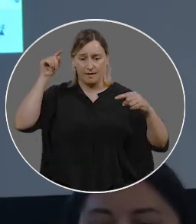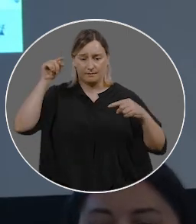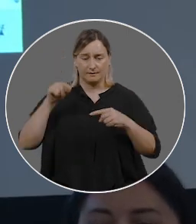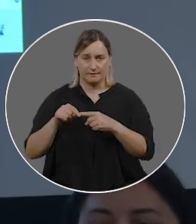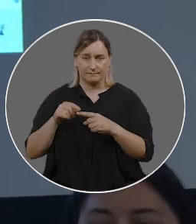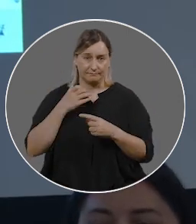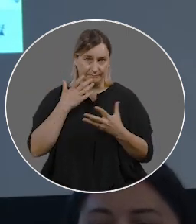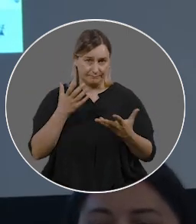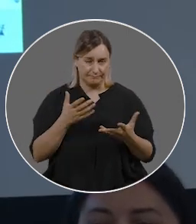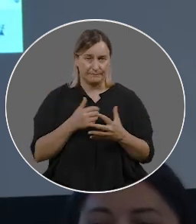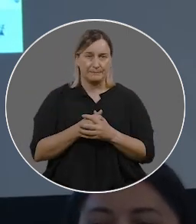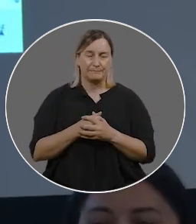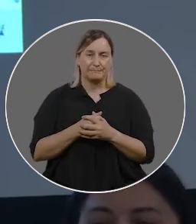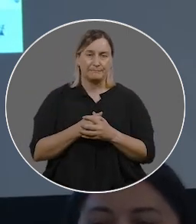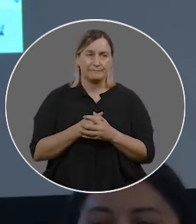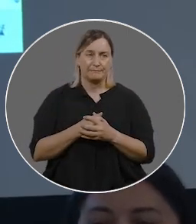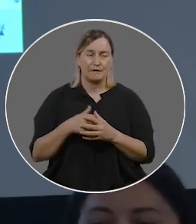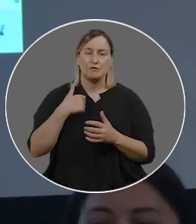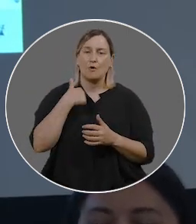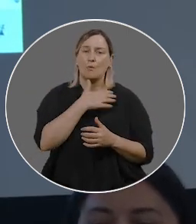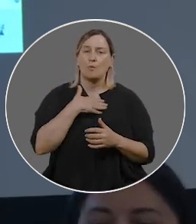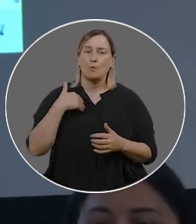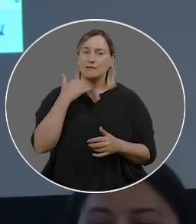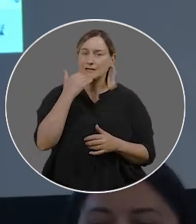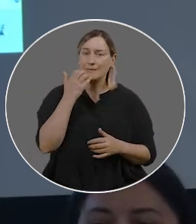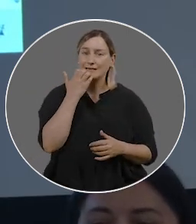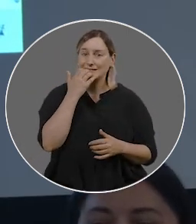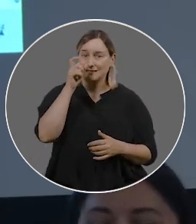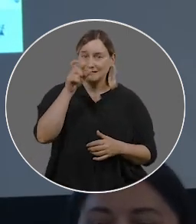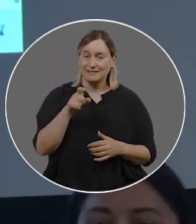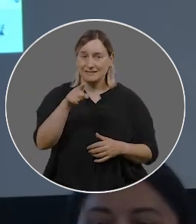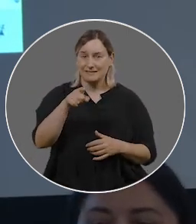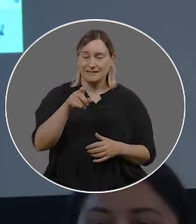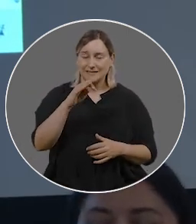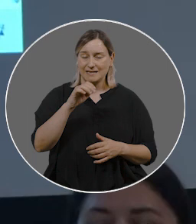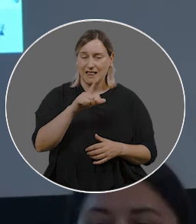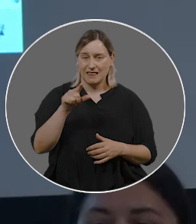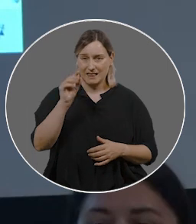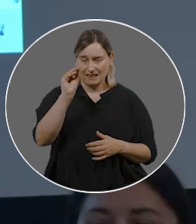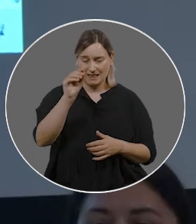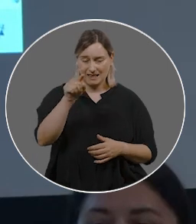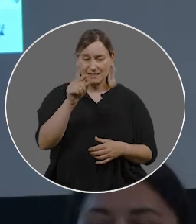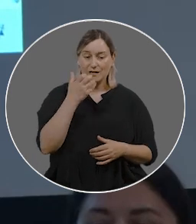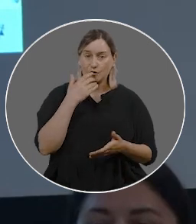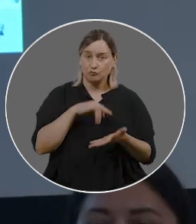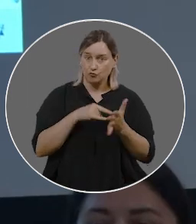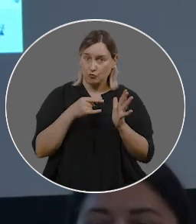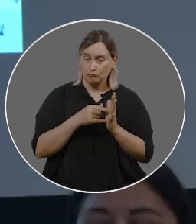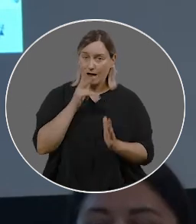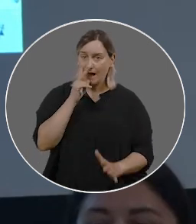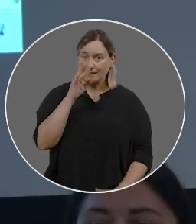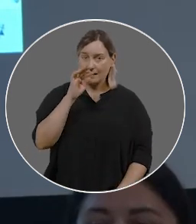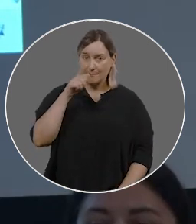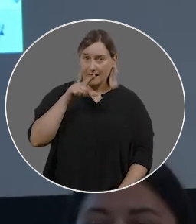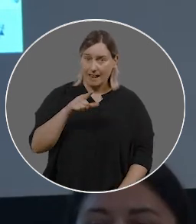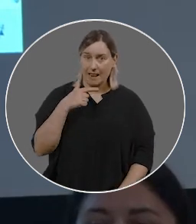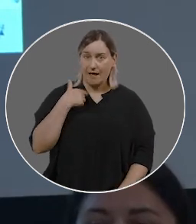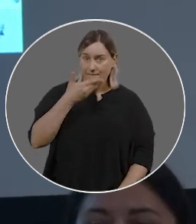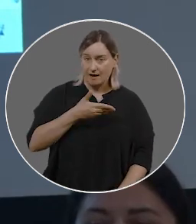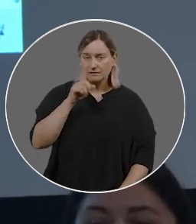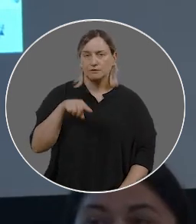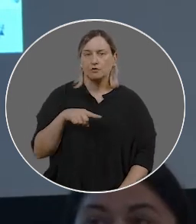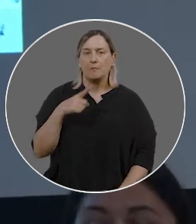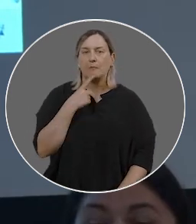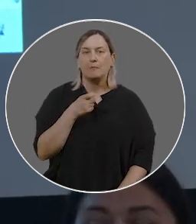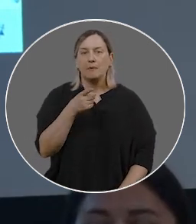diguéssim. Voldria saber si per part de la Meritxell si aquesta solució de l'HTML els és vàlida o no.